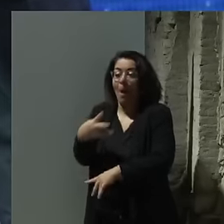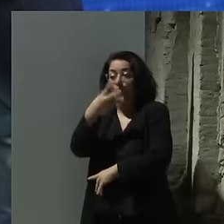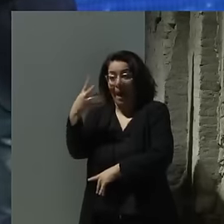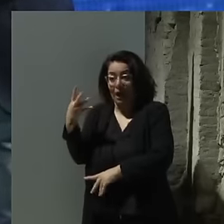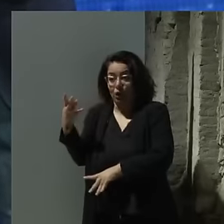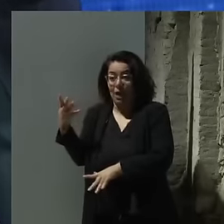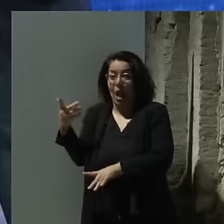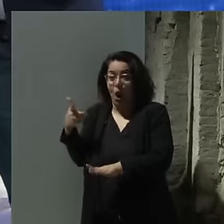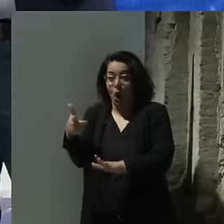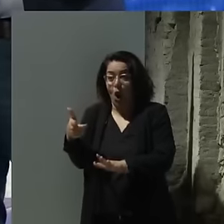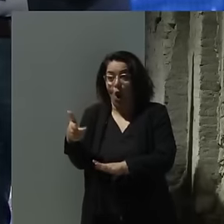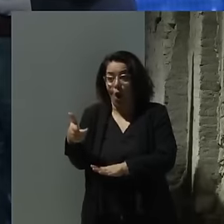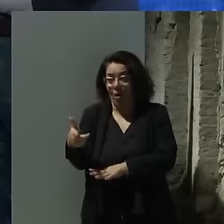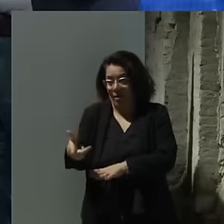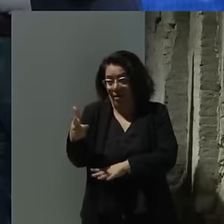ha ammazzato.